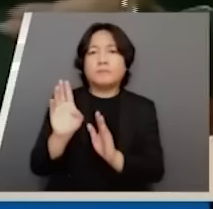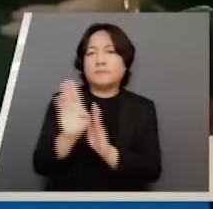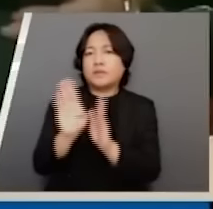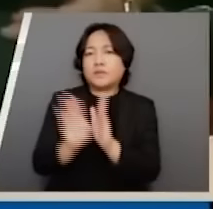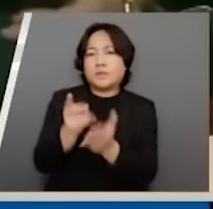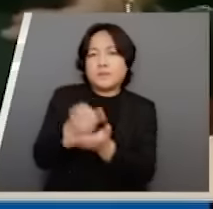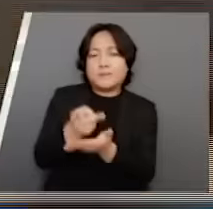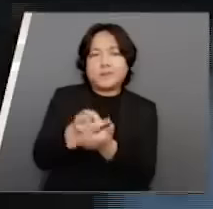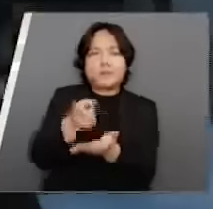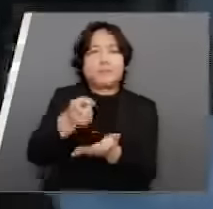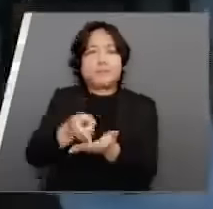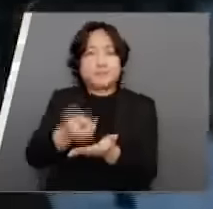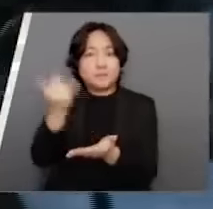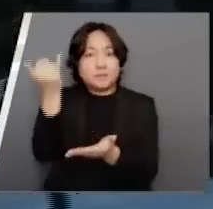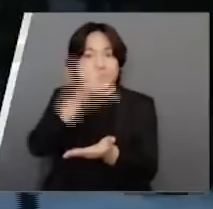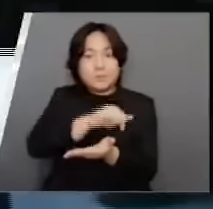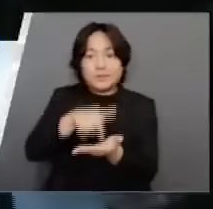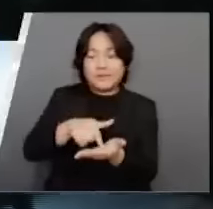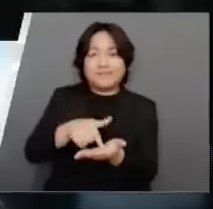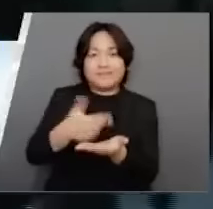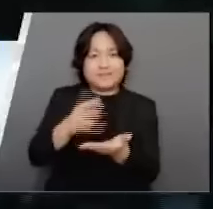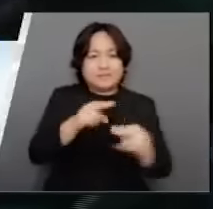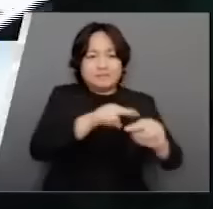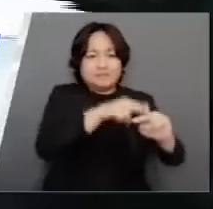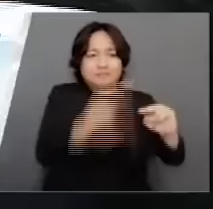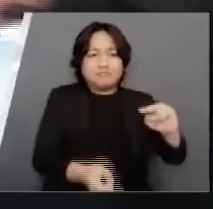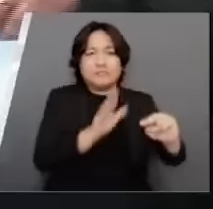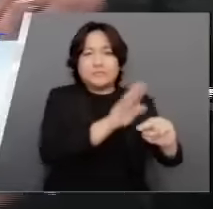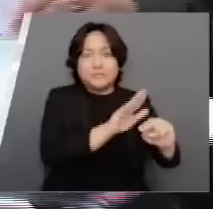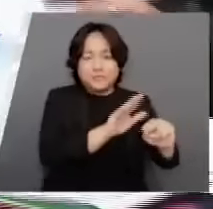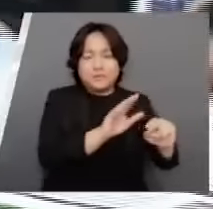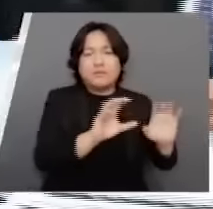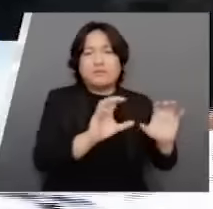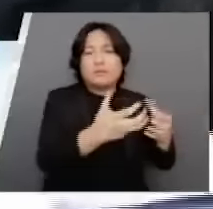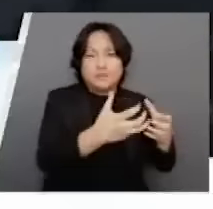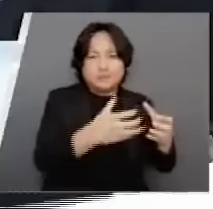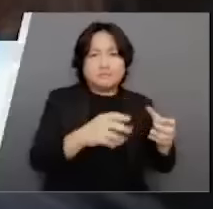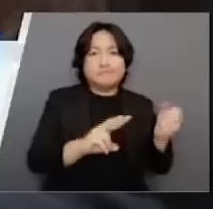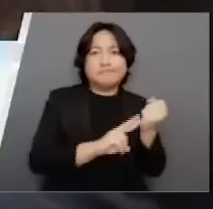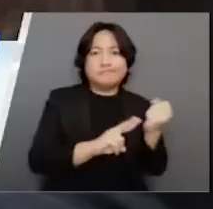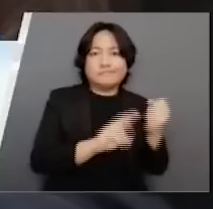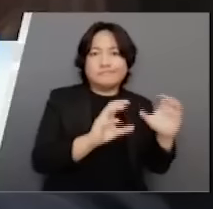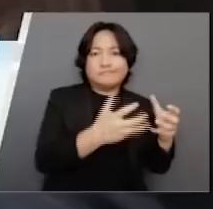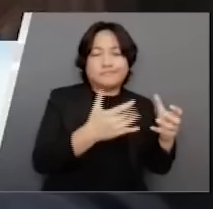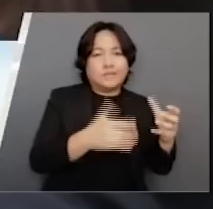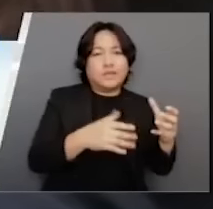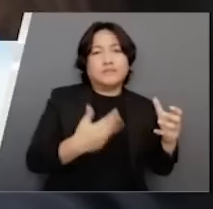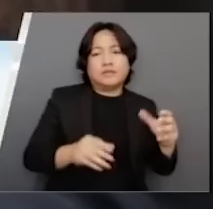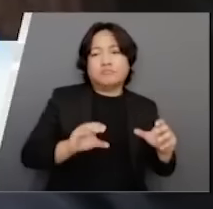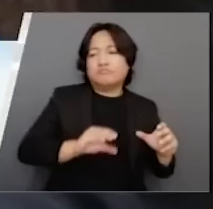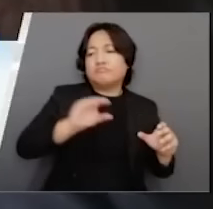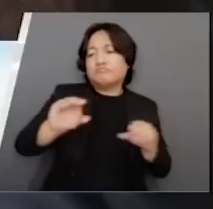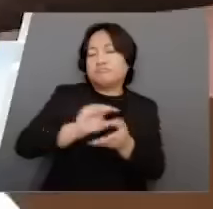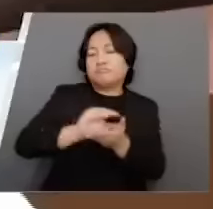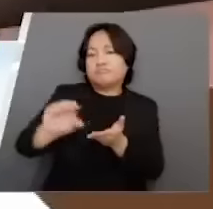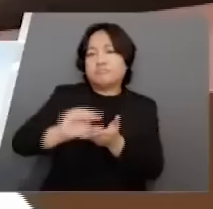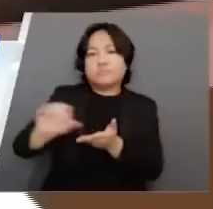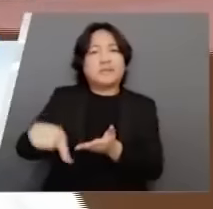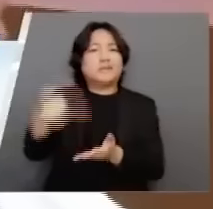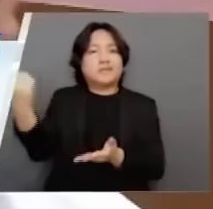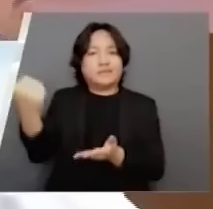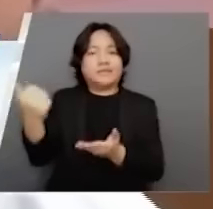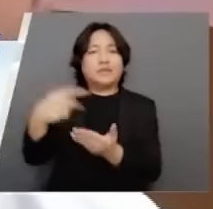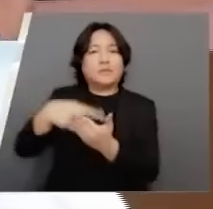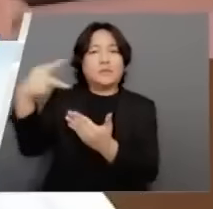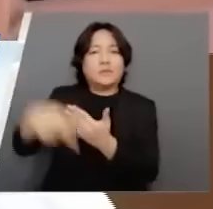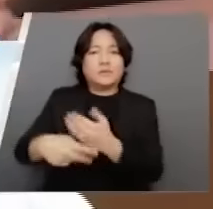budget ng OVP. Sa pagtalakay ng plenaryo kanina sa Senado, dumalo si VP Sara. Doon nag-manifest si Senador Bongo,